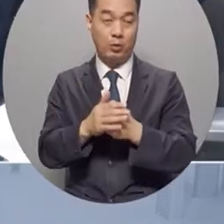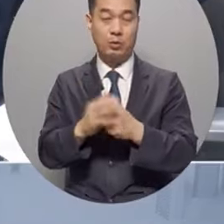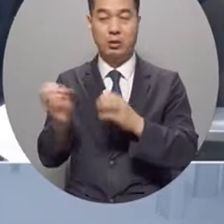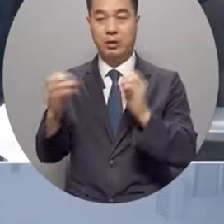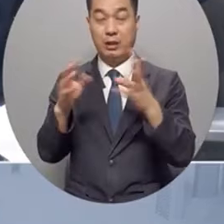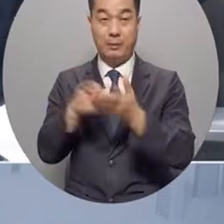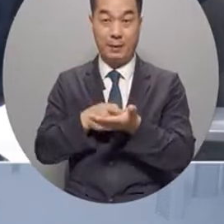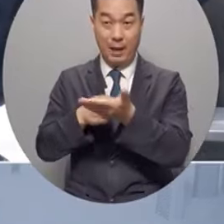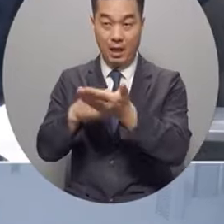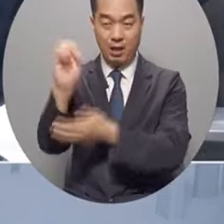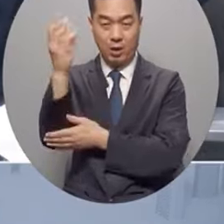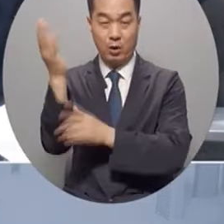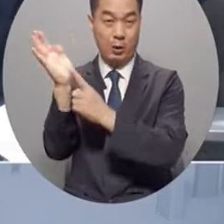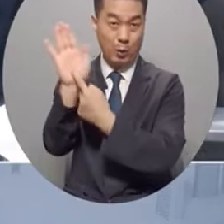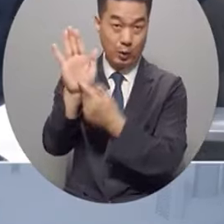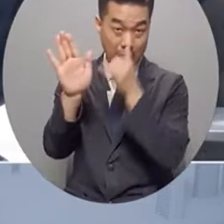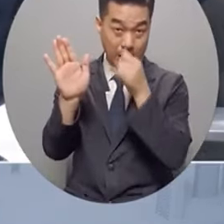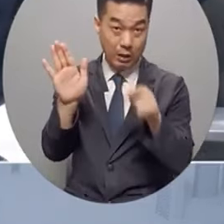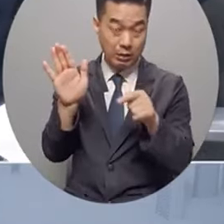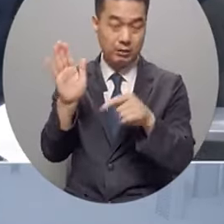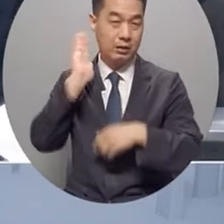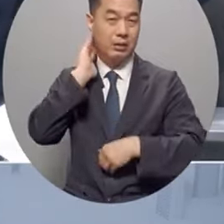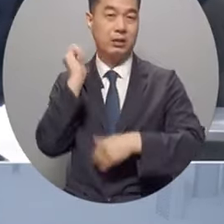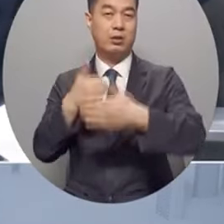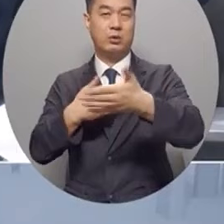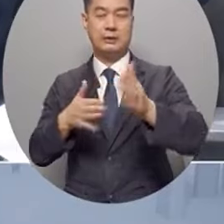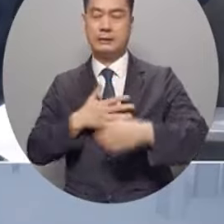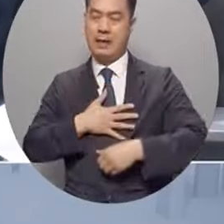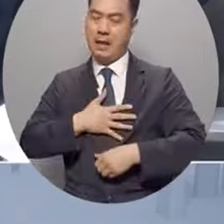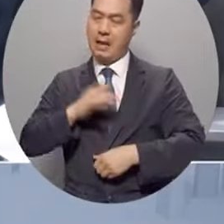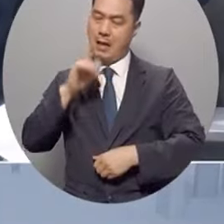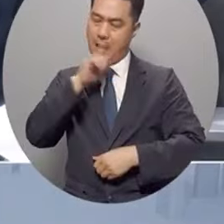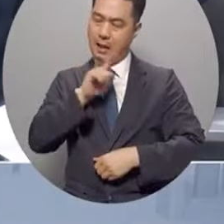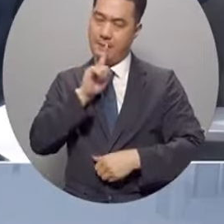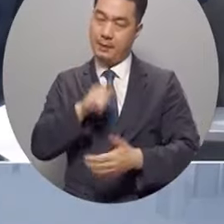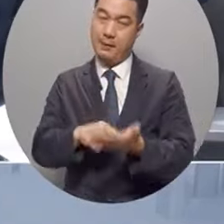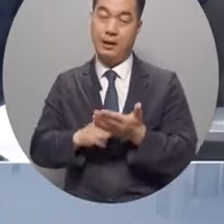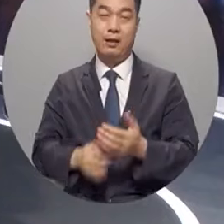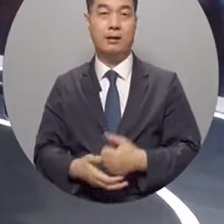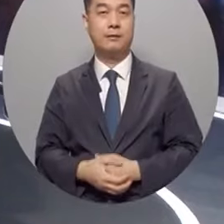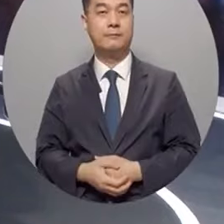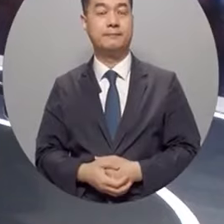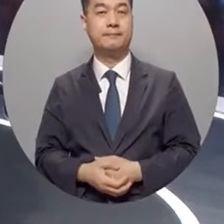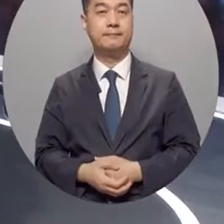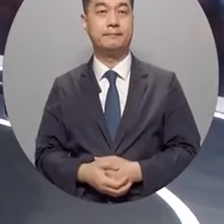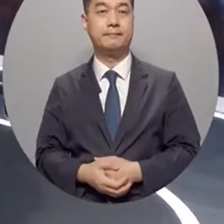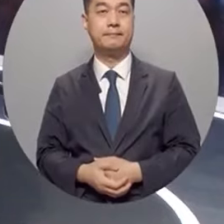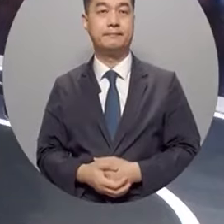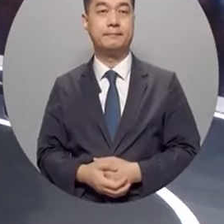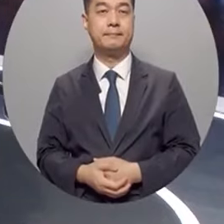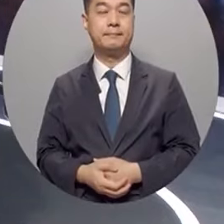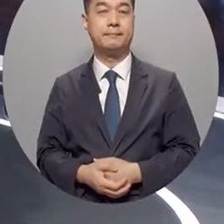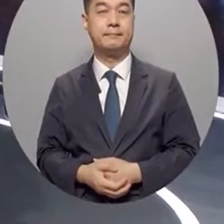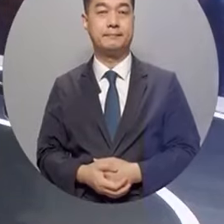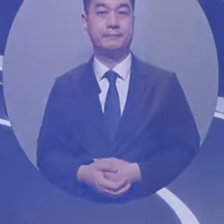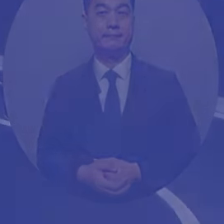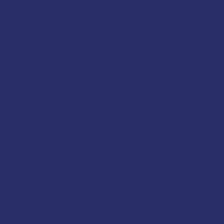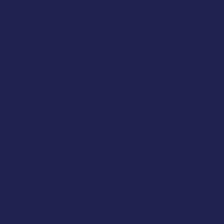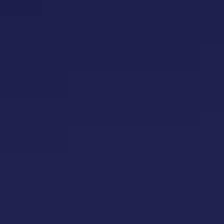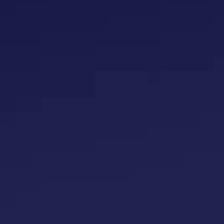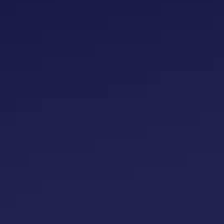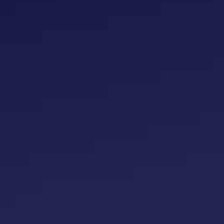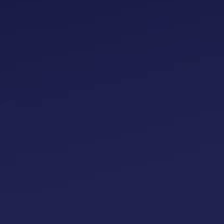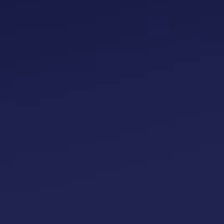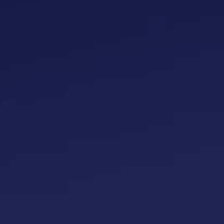언론에 공개돼서 대통령실이 불쾌하고 있다는 점도 또 다른 변수로 보입니다 자 여기까지 듣겠습니다 정치팀 홍희표 기자였습니다